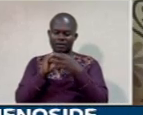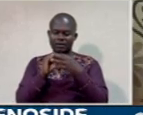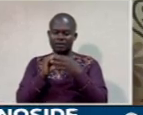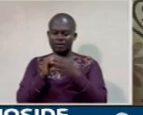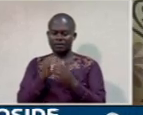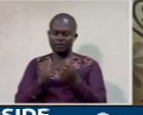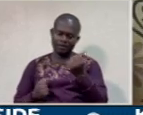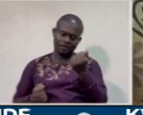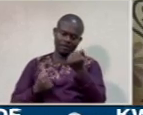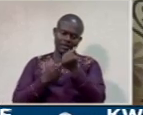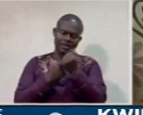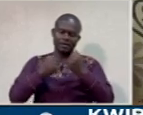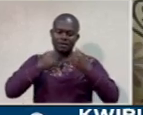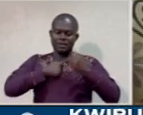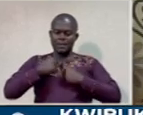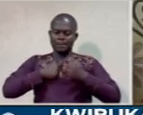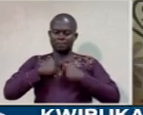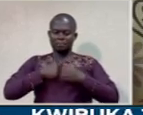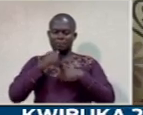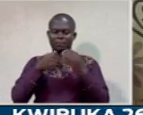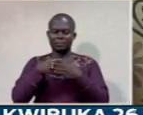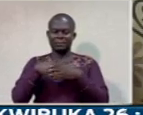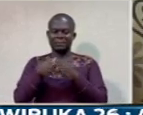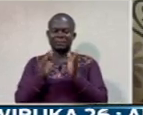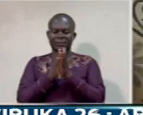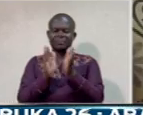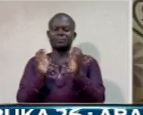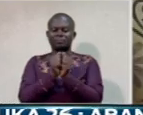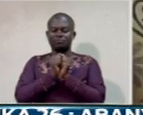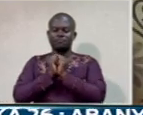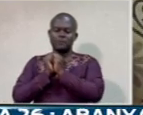mugongo abanyarwanda bose muri rusange